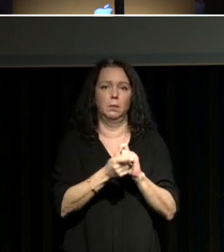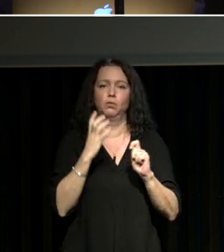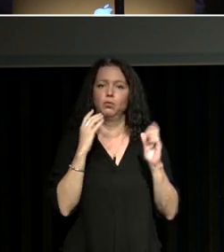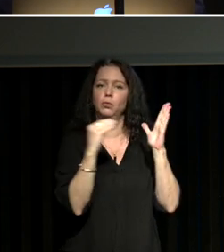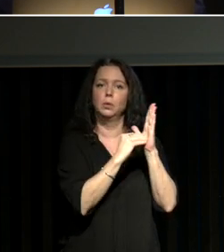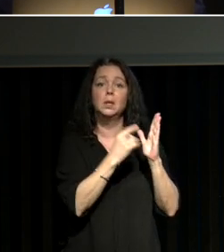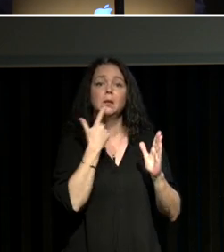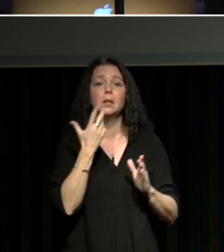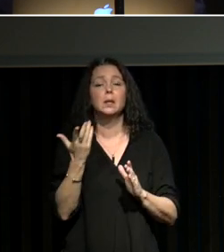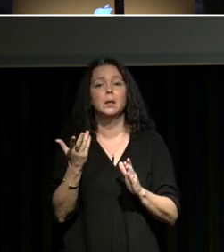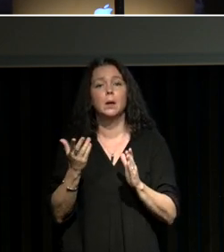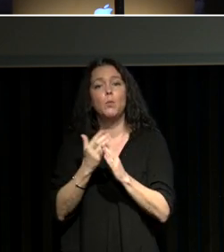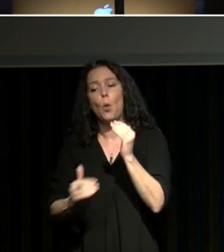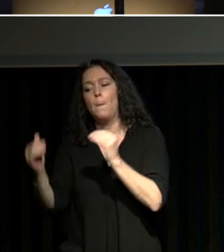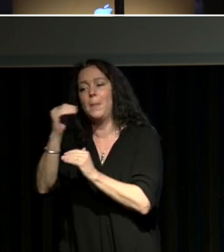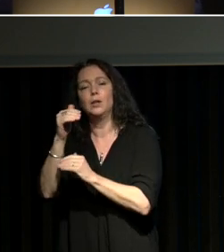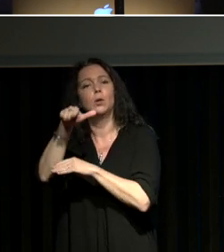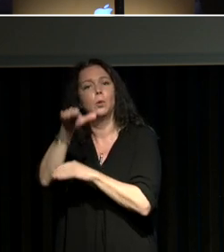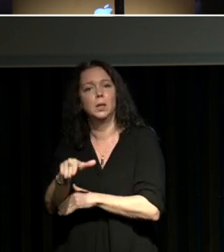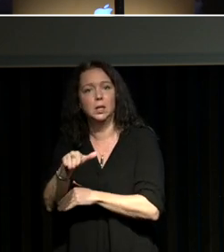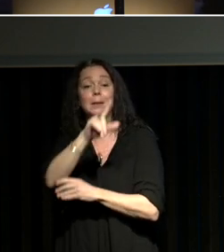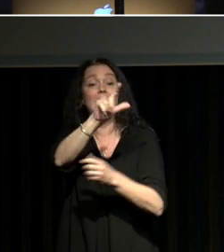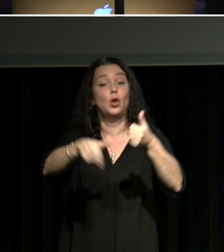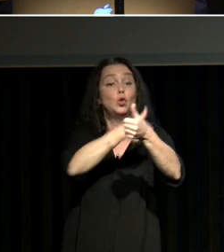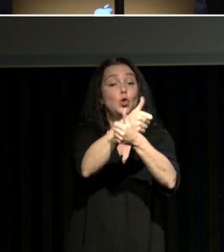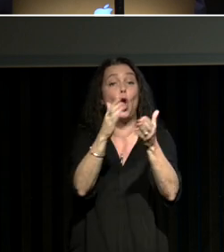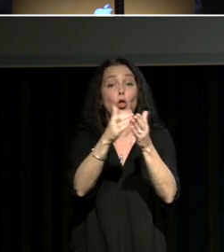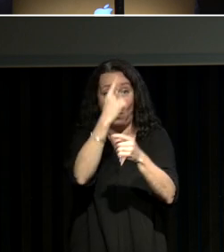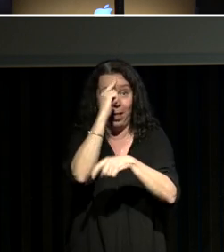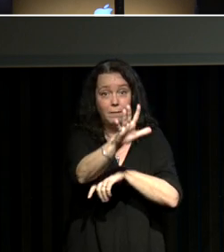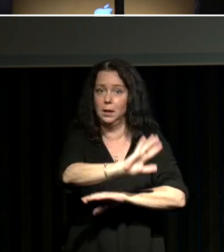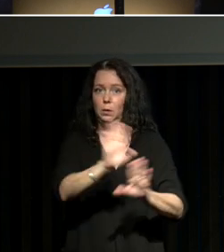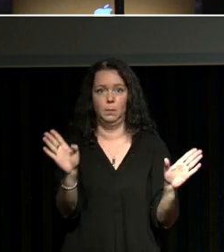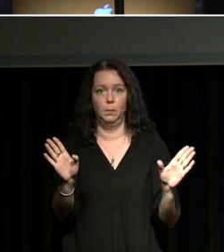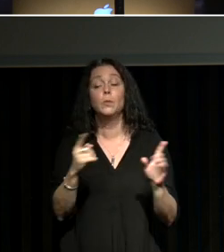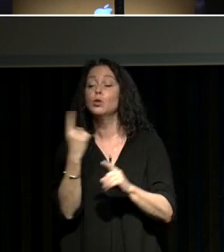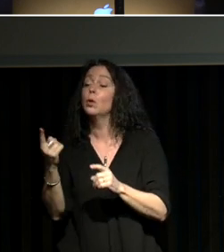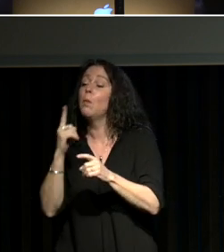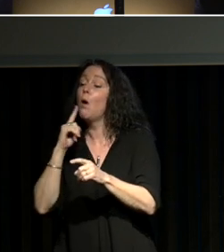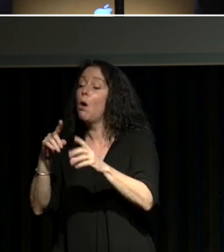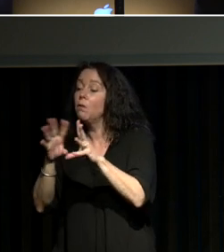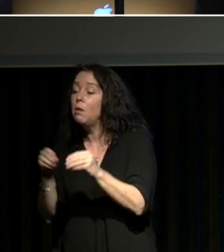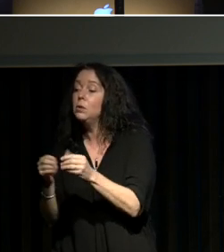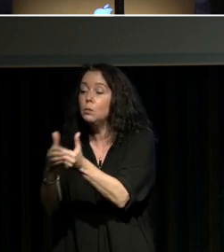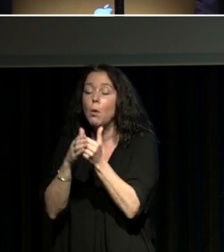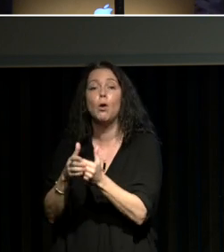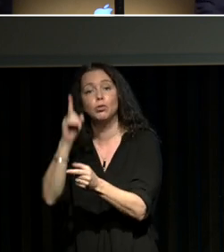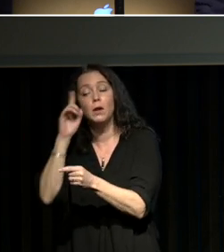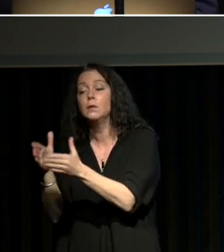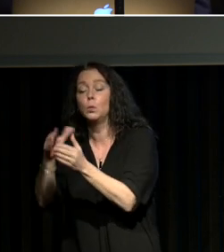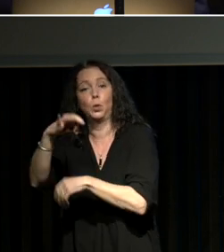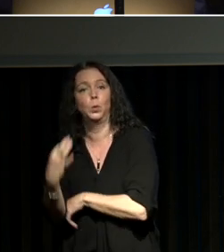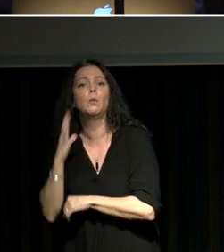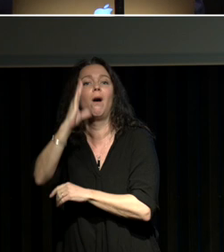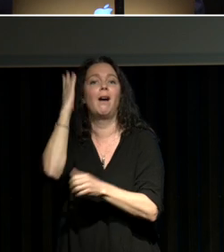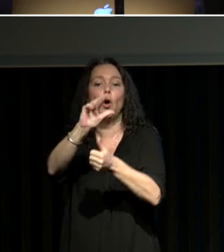on n'exige plus au niveau des majeurs protégés la signature du tuteur. Simplement l'avis des proches suffit. Pourquoi ? Parce que souvent, il y avait des